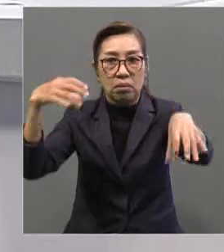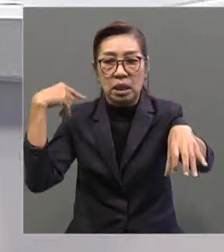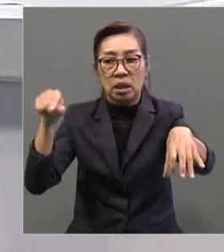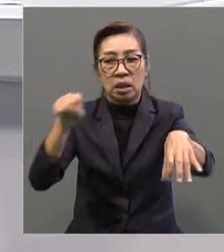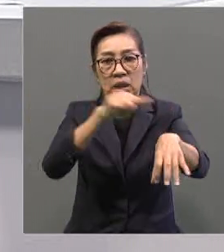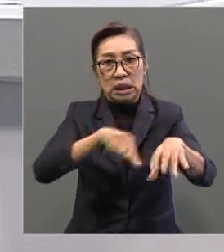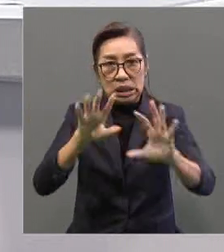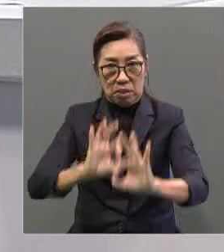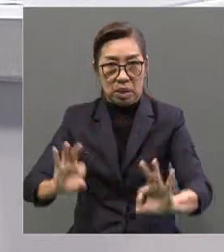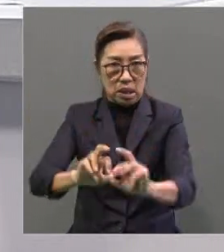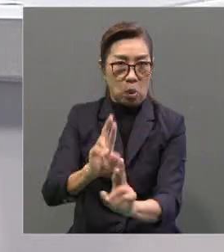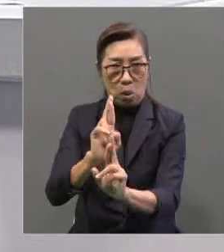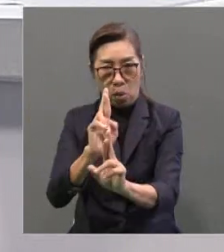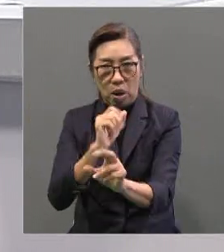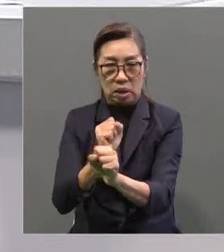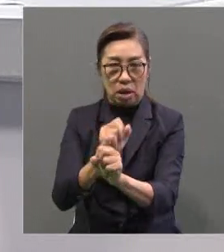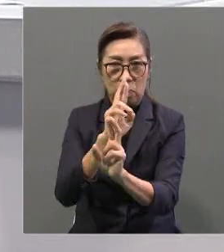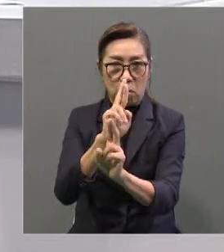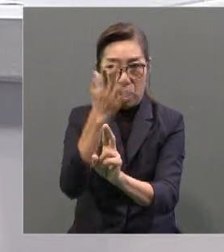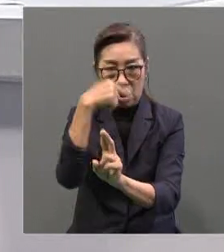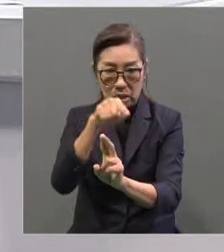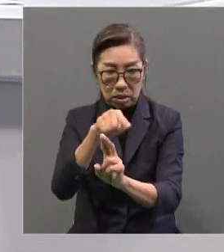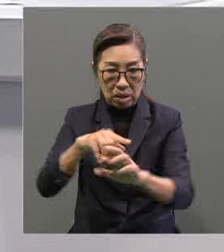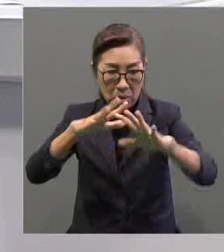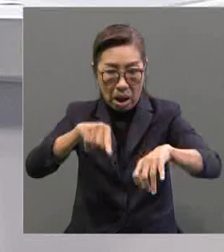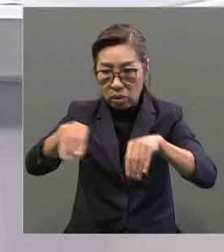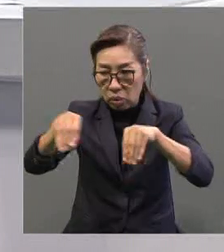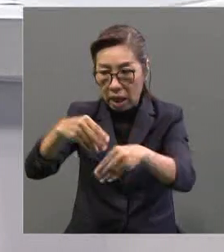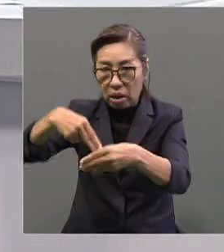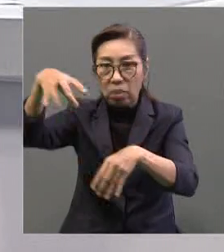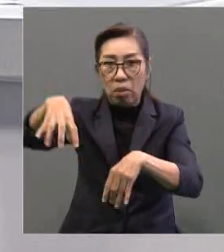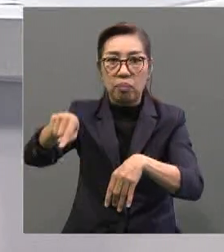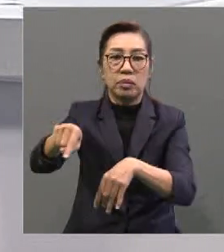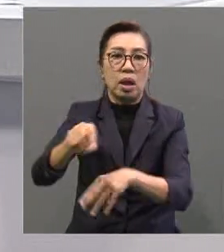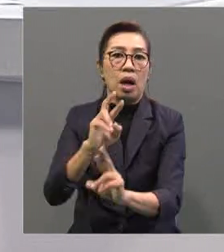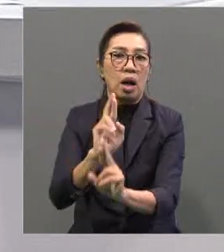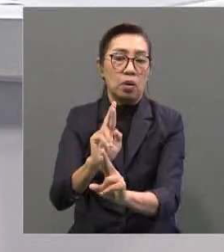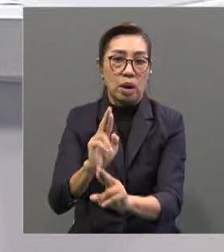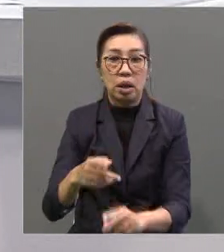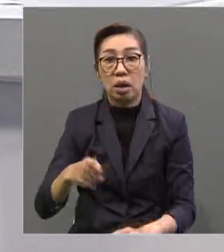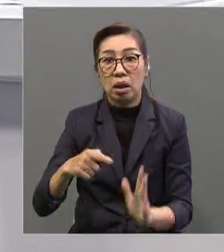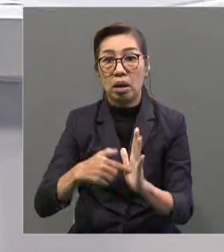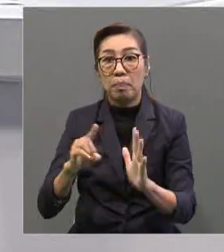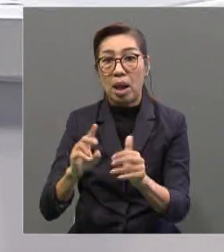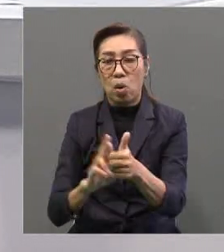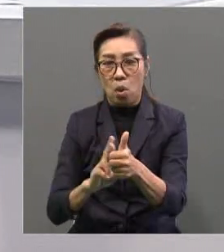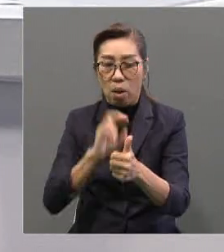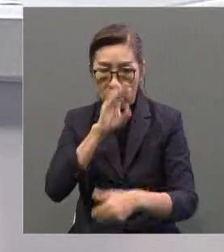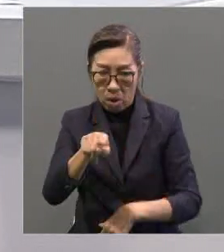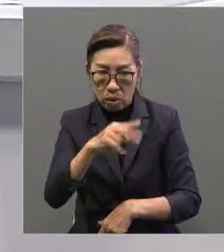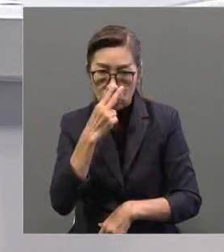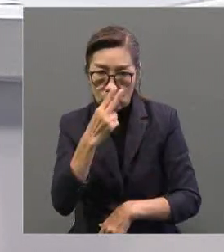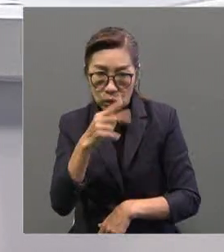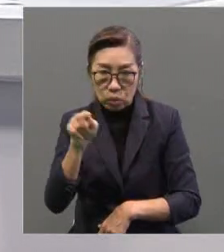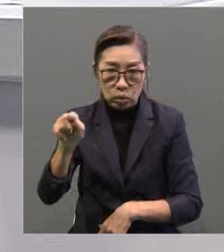ำคัญเหมือนกันต้องระวังโดยเฉพาะจุดที่อยู่ใกล้กับปั๊มน้ำมันนะครับซึ่งรองปลัดกรุงเทพมหานครก็บอกว่าต้องมีการวัด